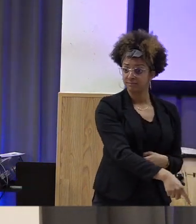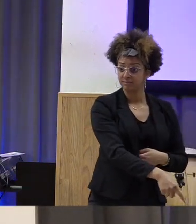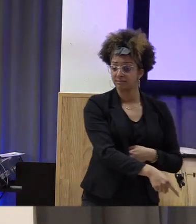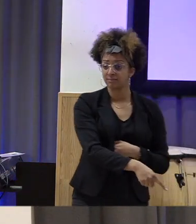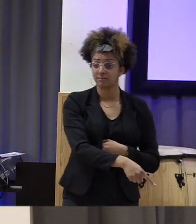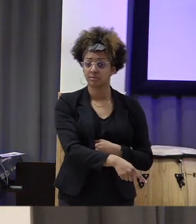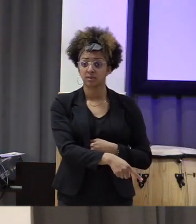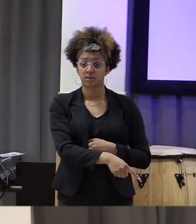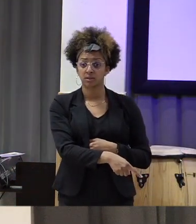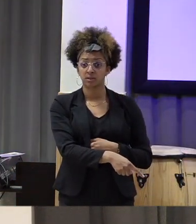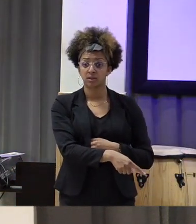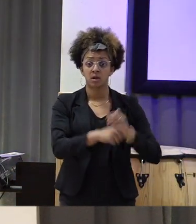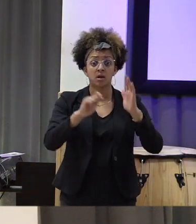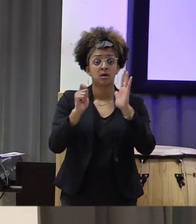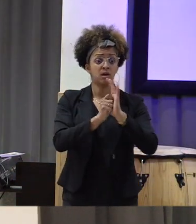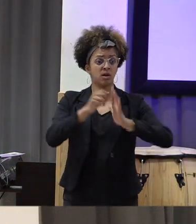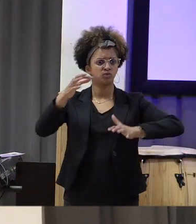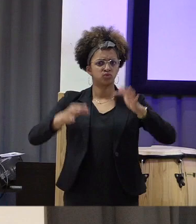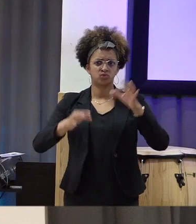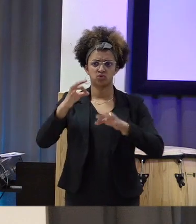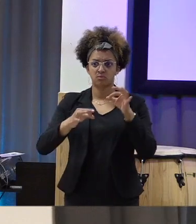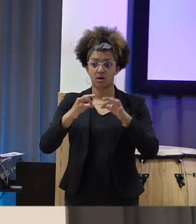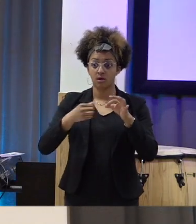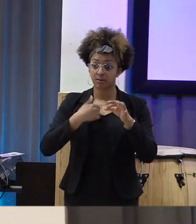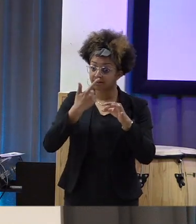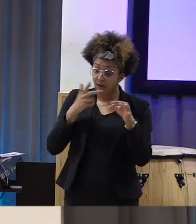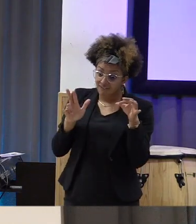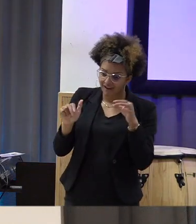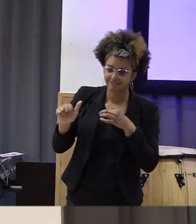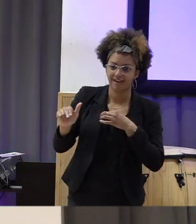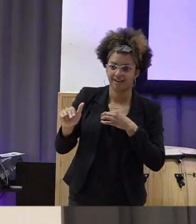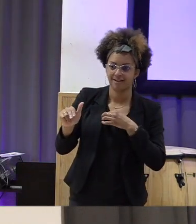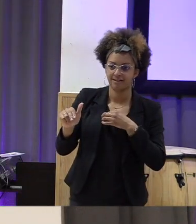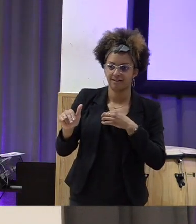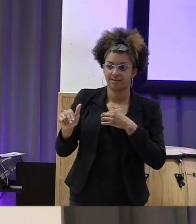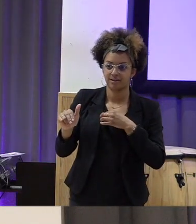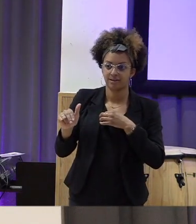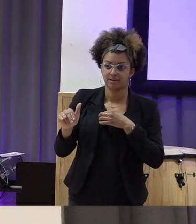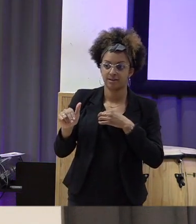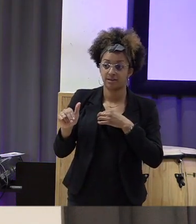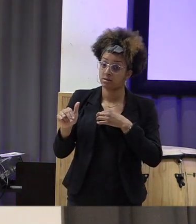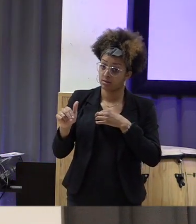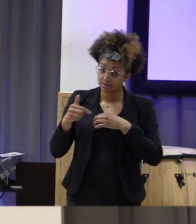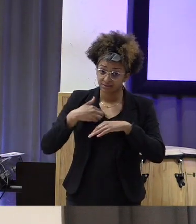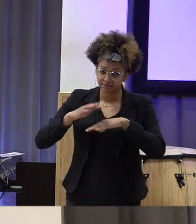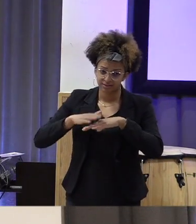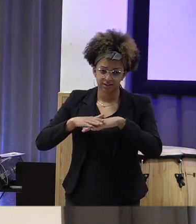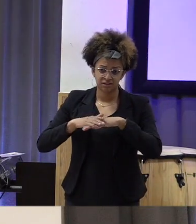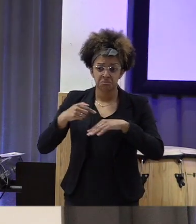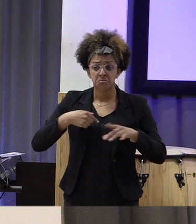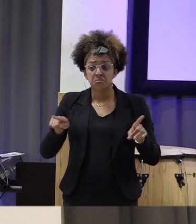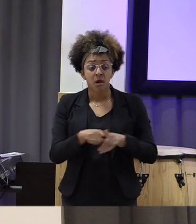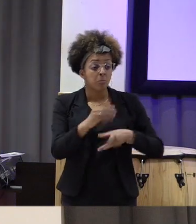Le jugement est à la porte. Nous le sentons bien. Ainsi donc, ne dormons pas comme les